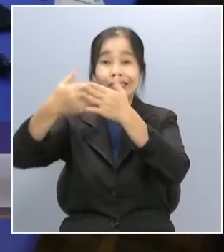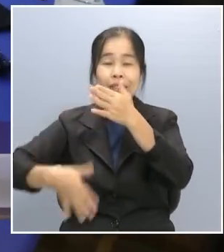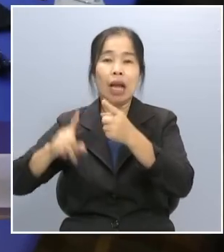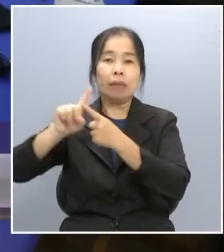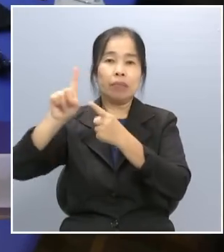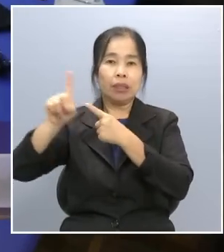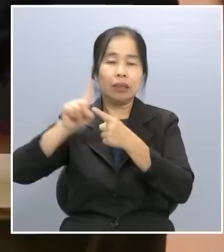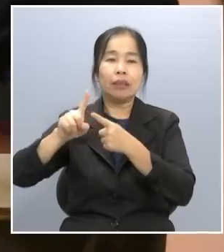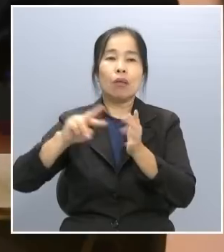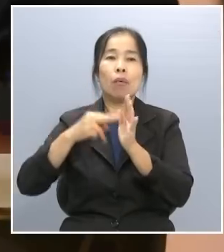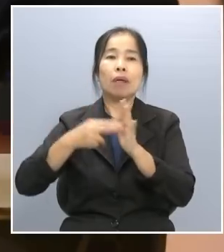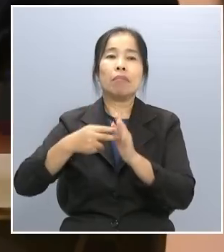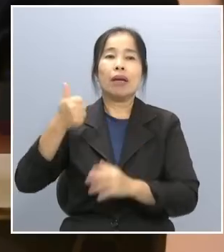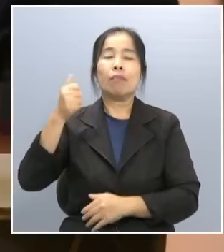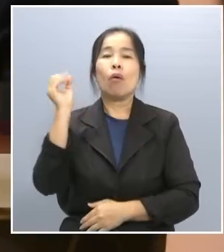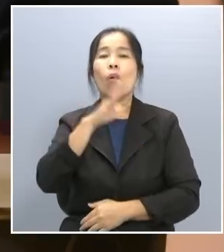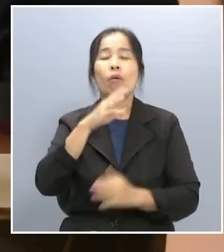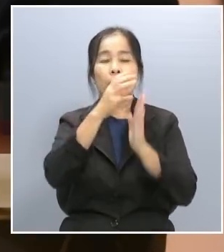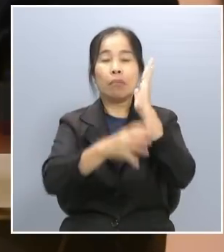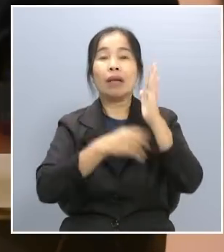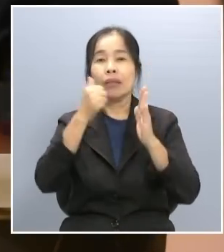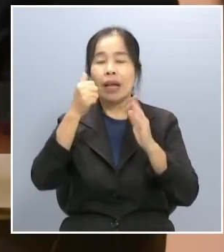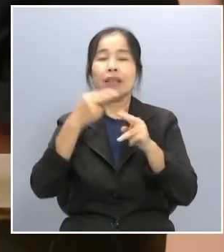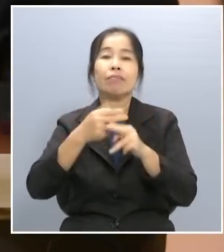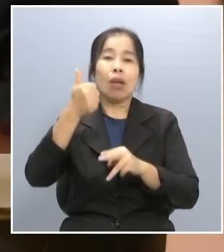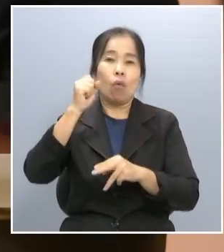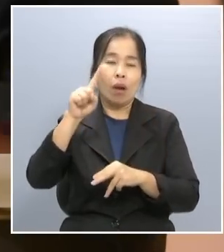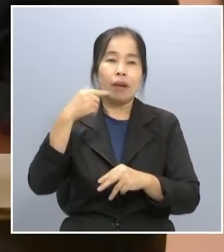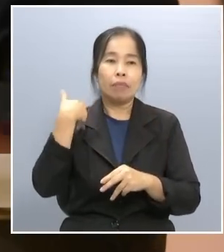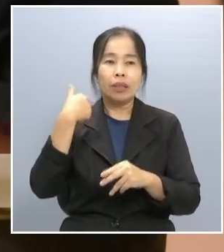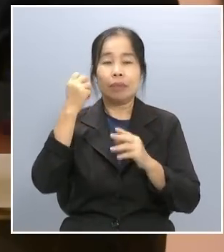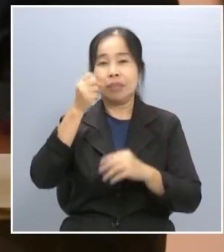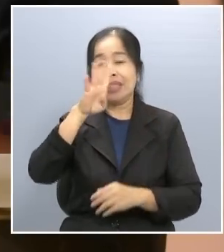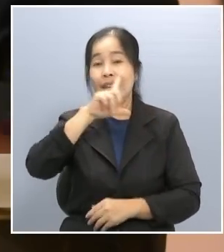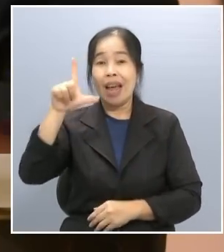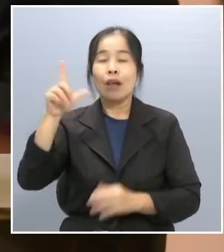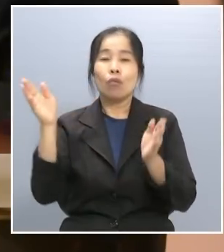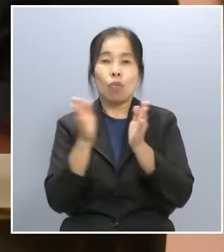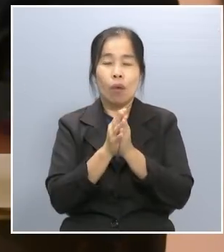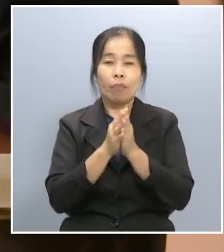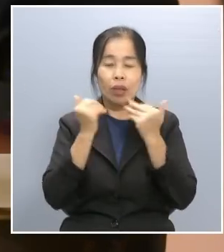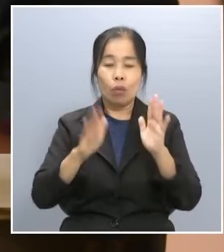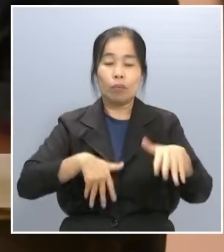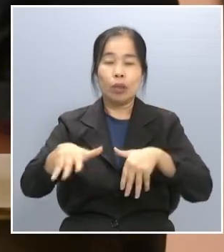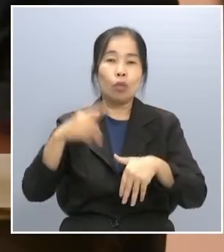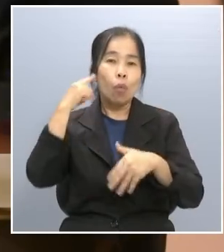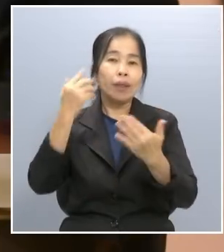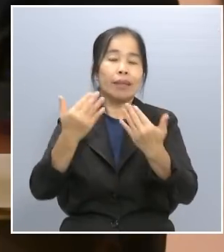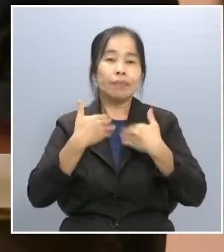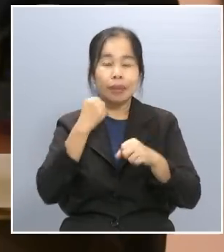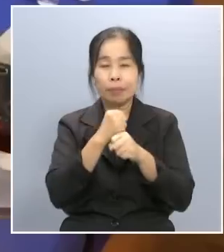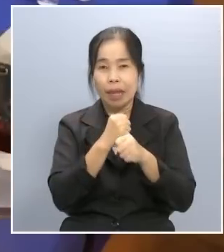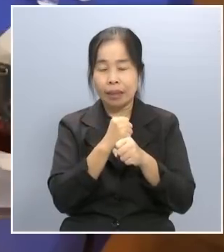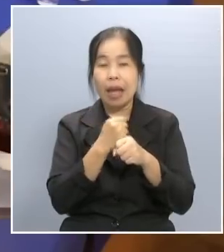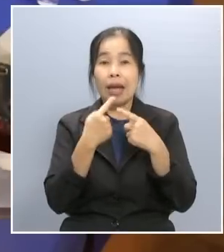ชนะบ้านใหญ่หรือว่าพรรคประจำภูมิภาคประจำจังหวัดนั้นๆได้ 14ล้านเสียงกลายเป็นพรรคที่ประชาชนไว้วางใจมากที่สุดและ